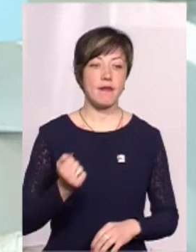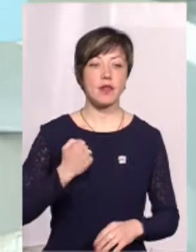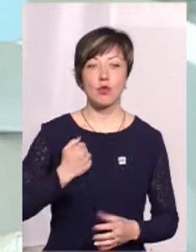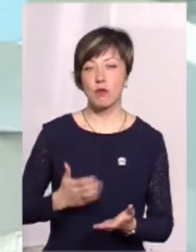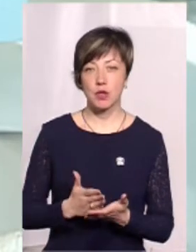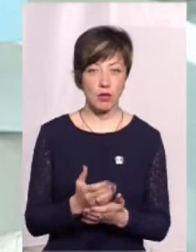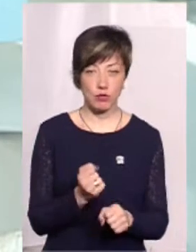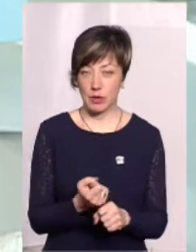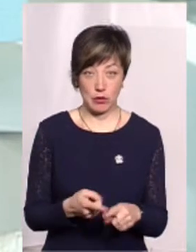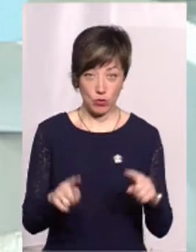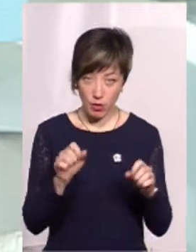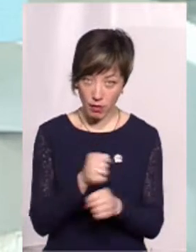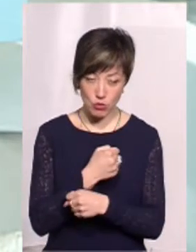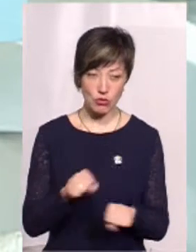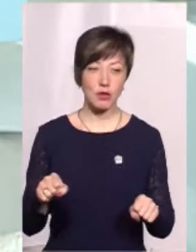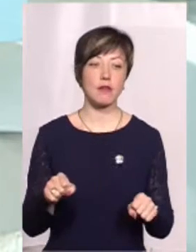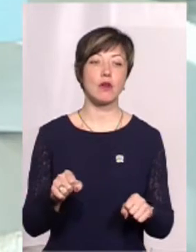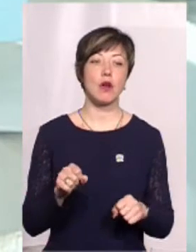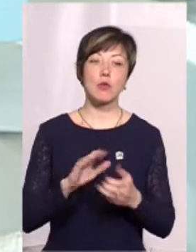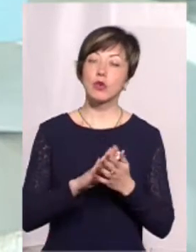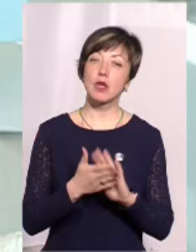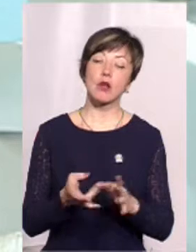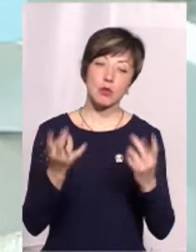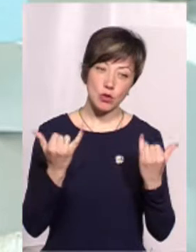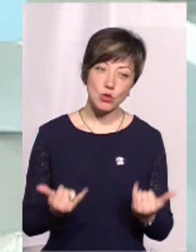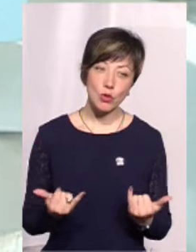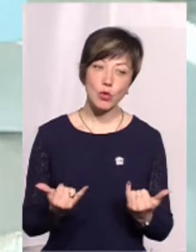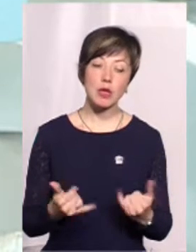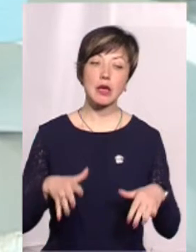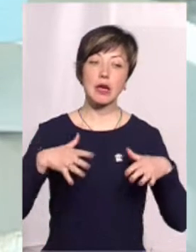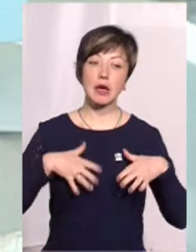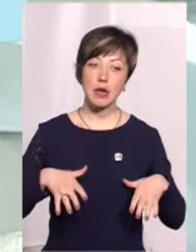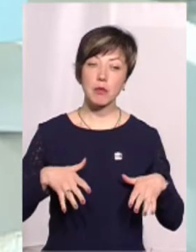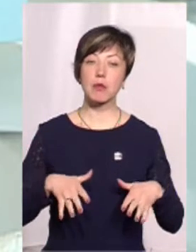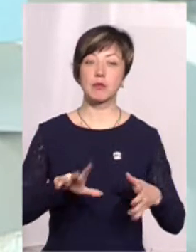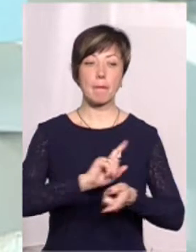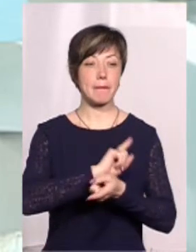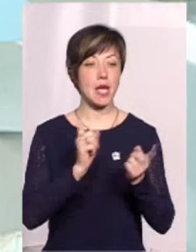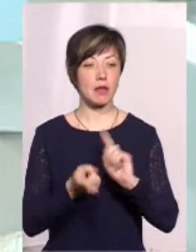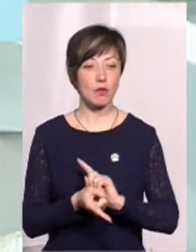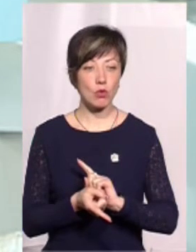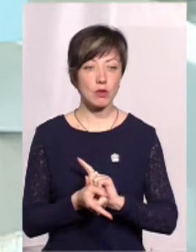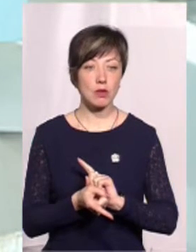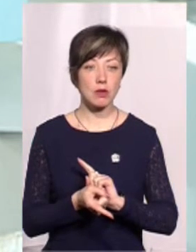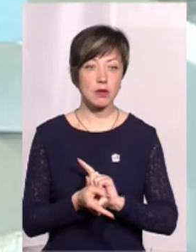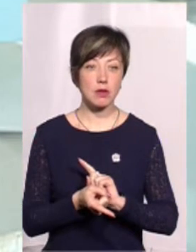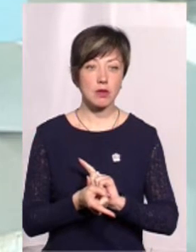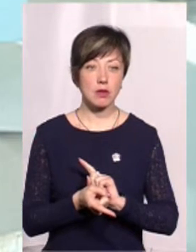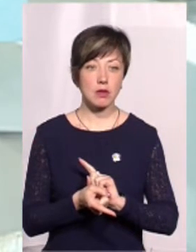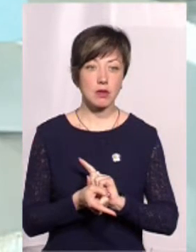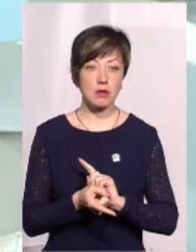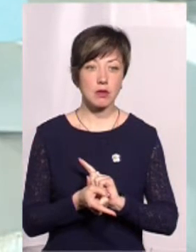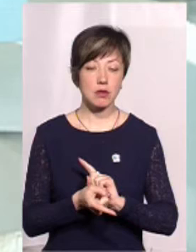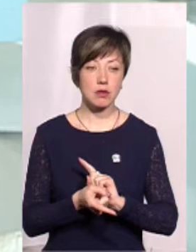Військовим шляхом ми зробити цього не можемо, тому що станом на сьогодні Крим перетворений в непотопний